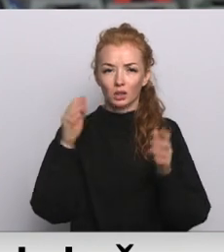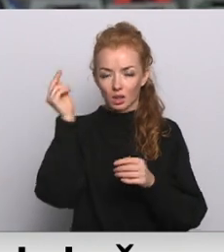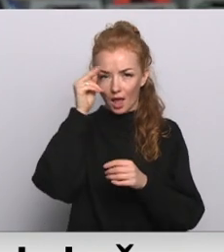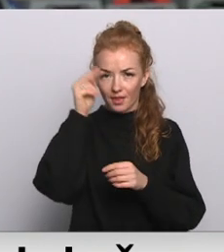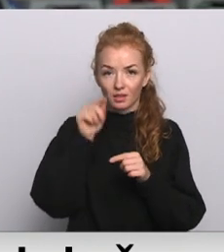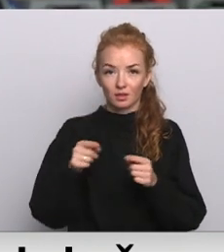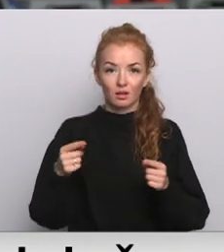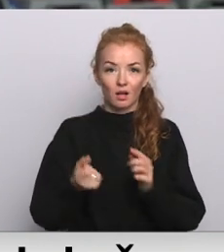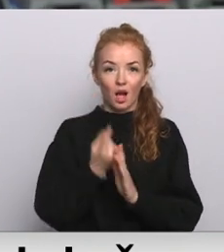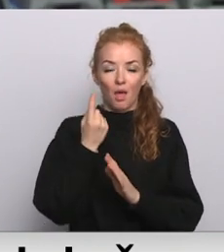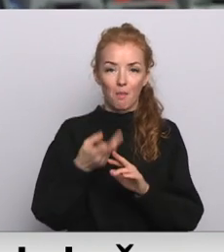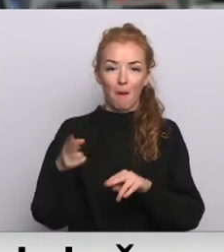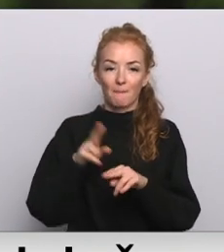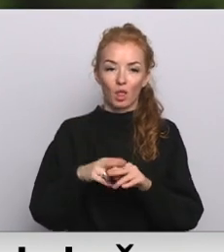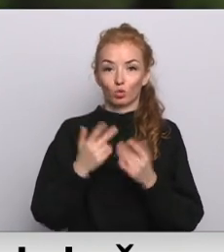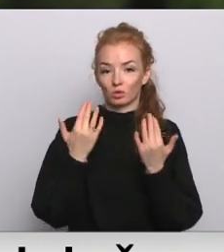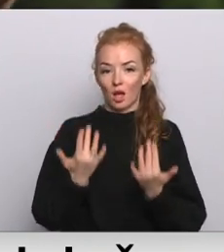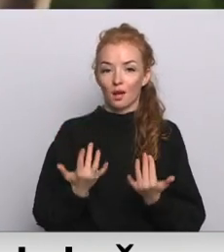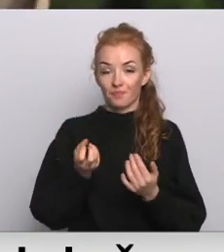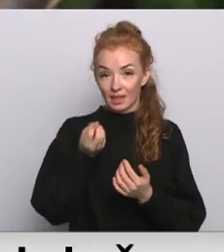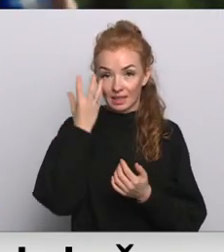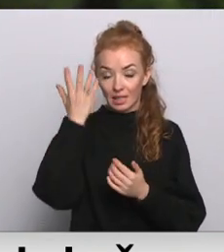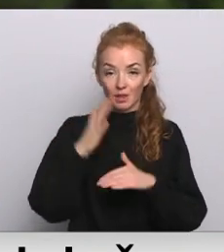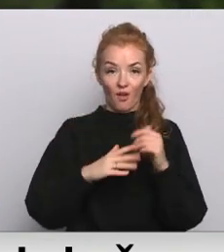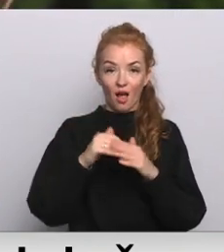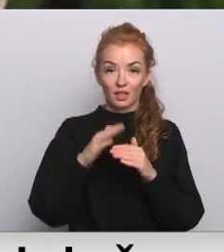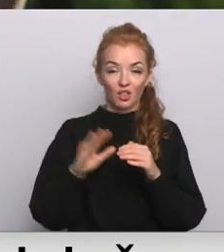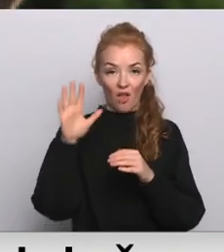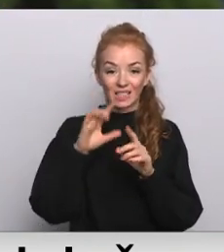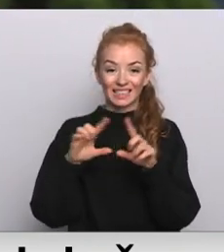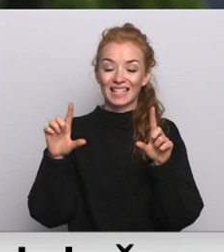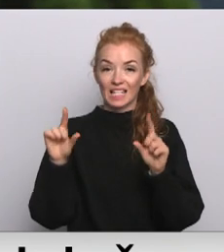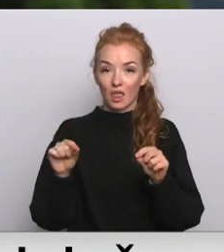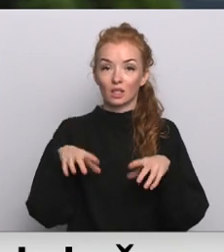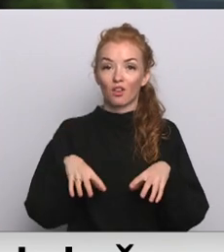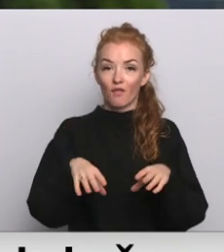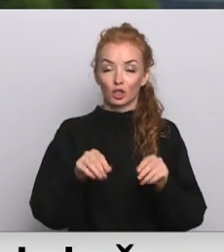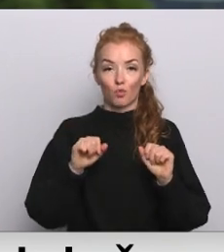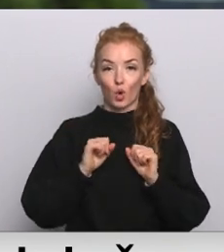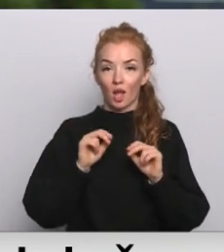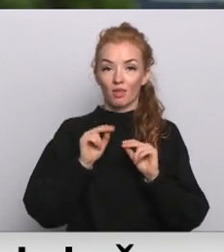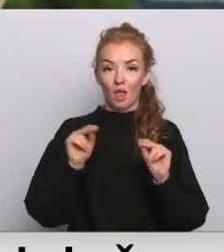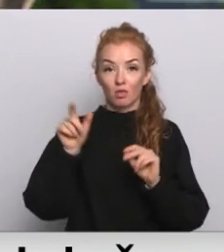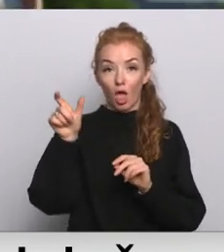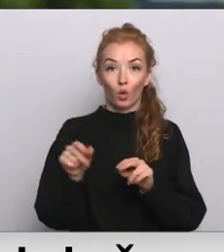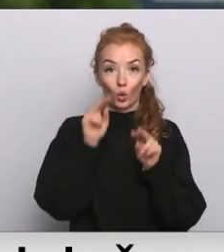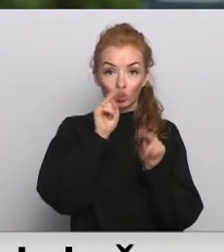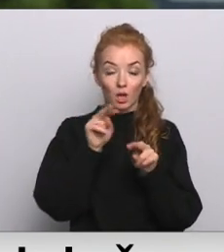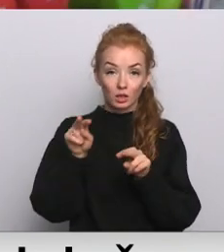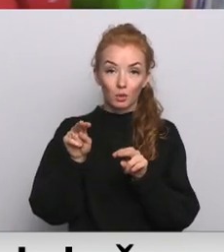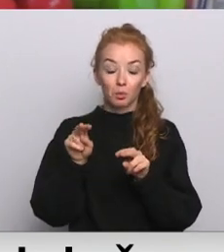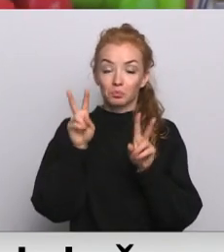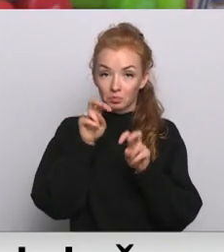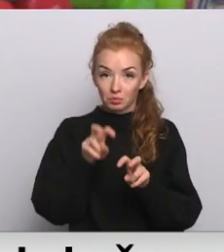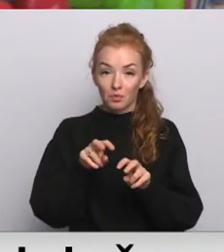kas attiecīgi rada vēl papildus sekas. Izglītības kvalitātes valsts dienests veic sporta treneru uzraudzību. Kā atklāja dienests,